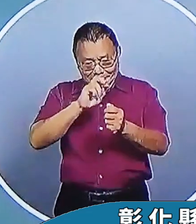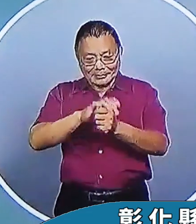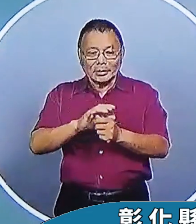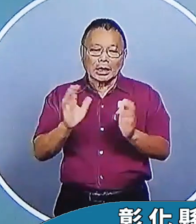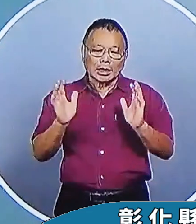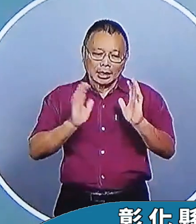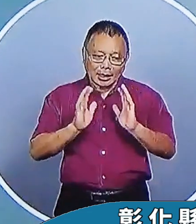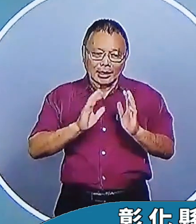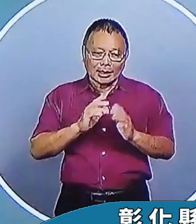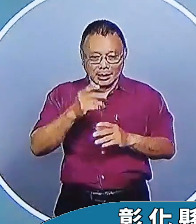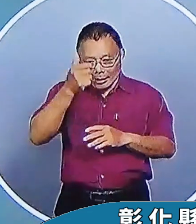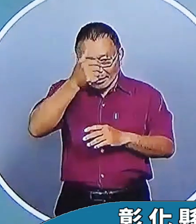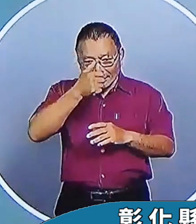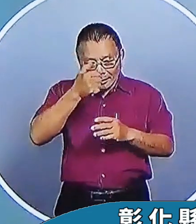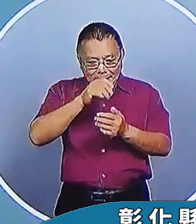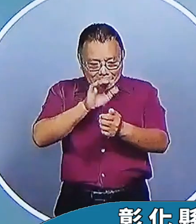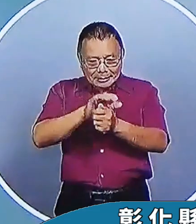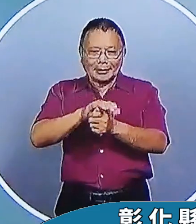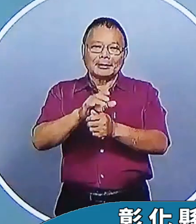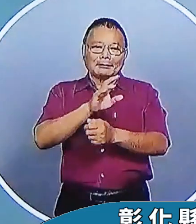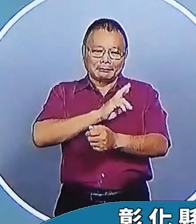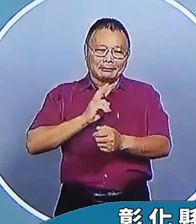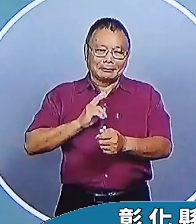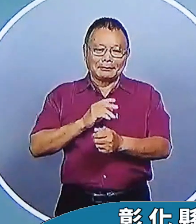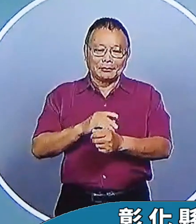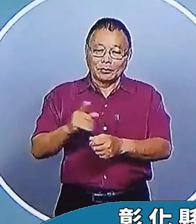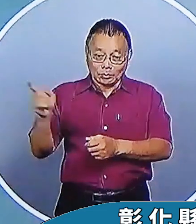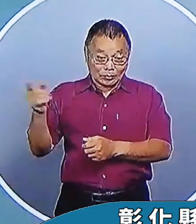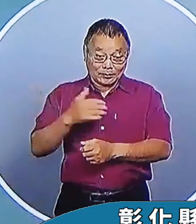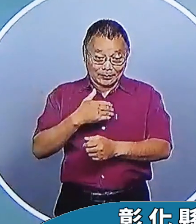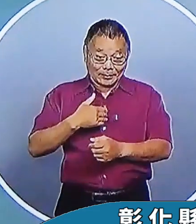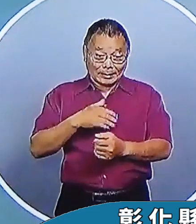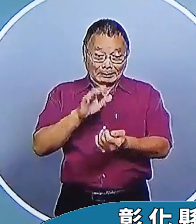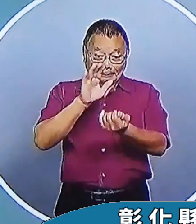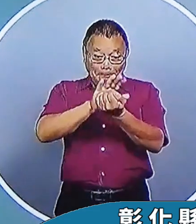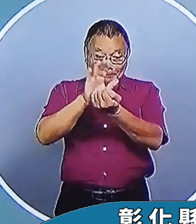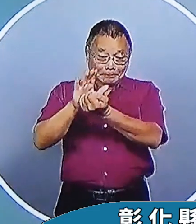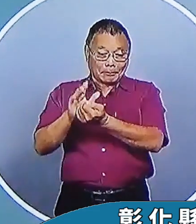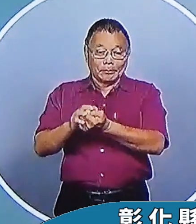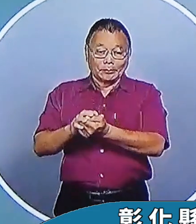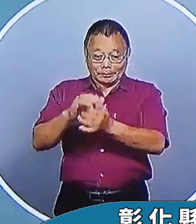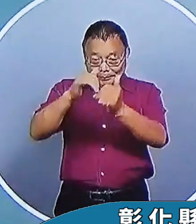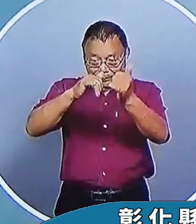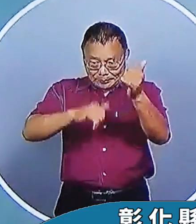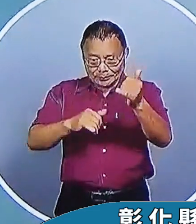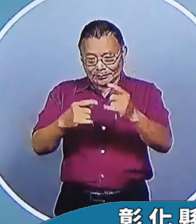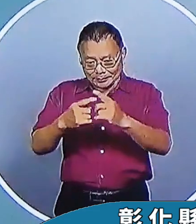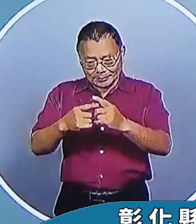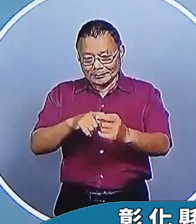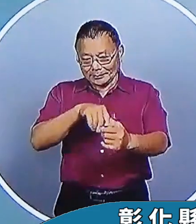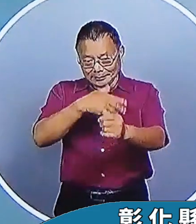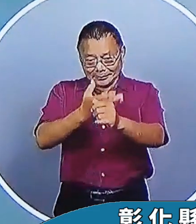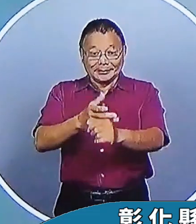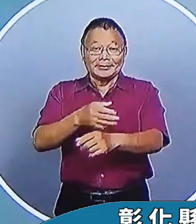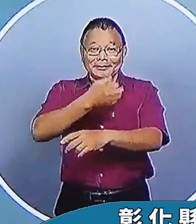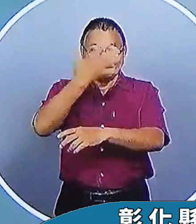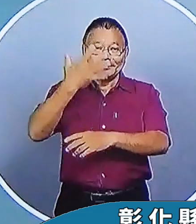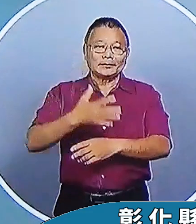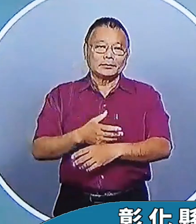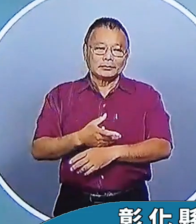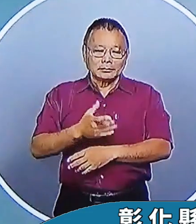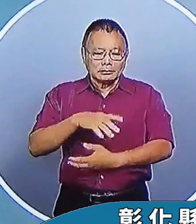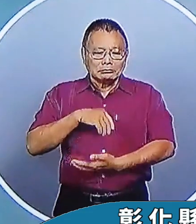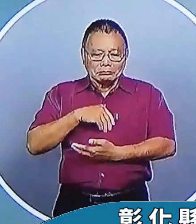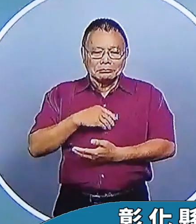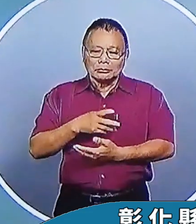囡仔，照顾着咱的老大人。希望秀芳会当照顾着每一世代的人，让咱的少年人会当有